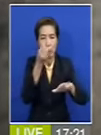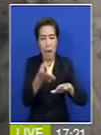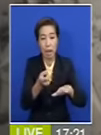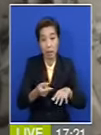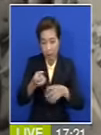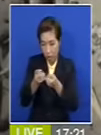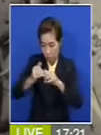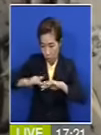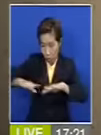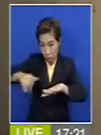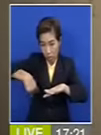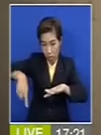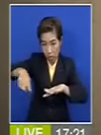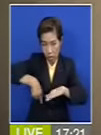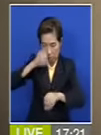ทะเลมีมากถึง